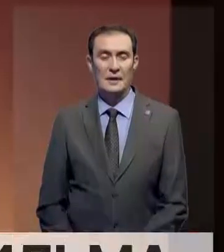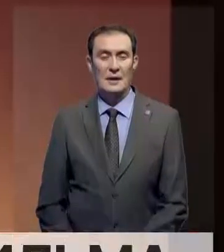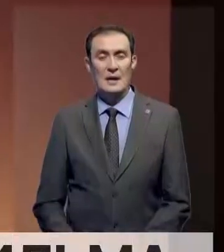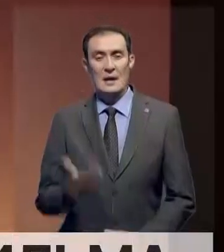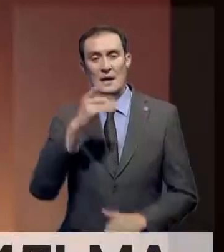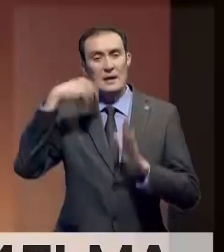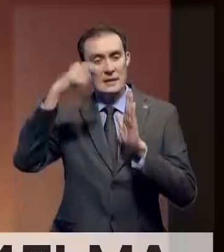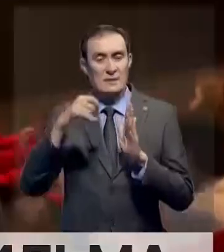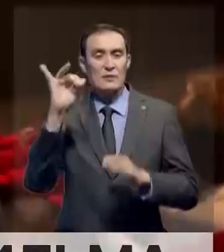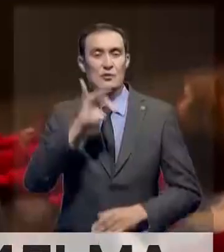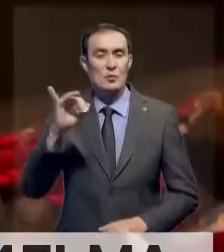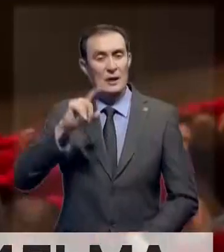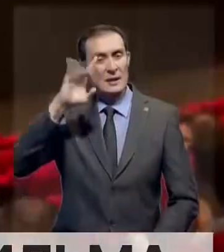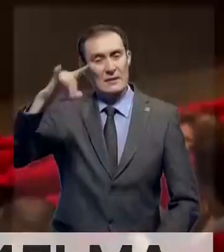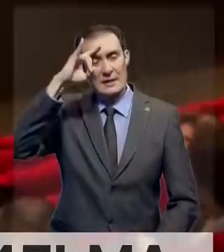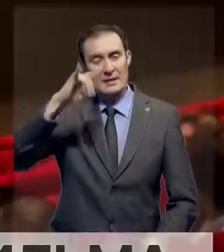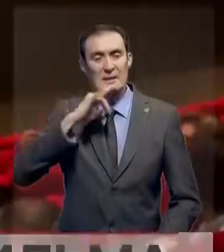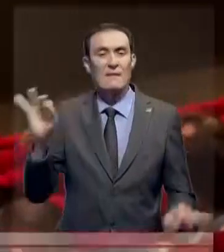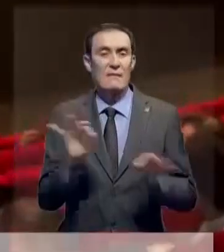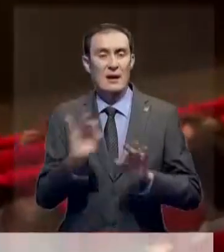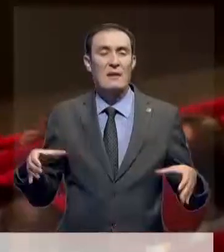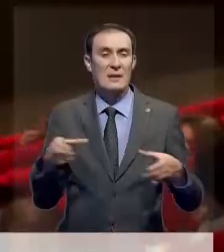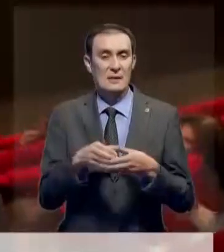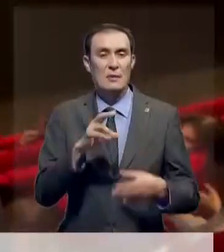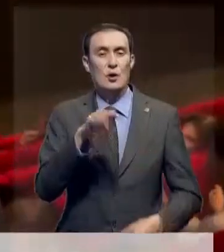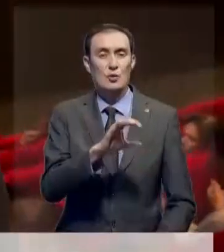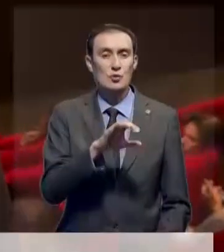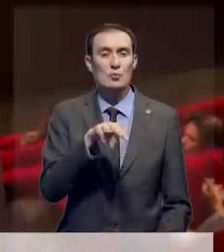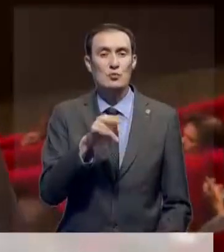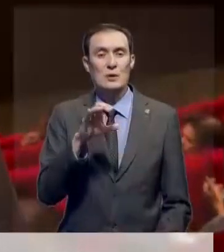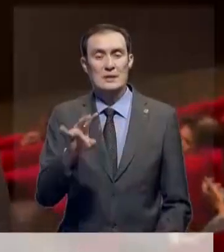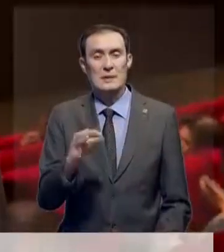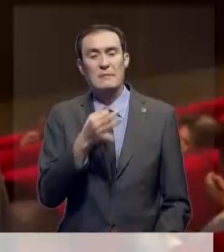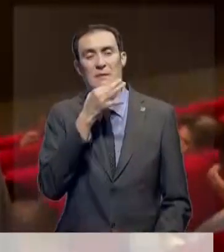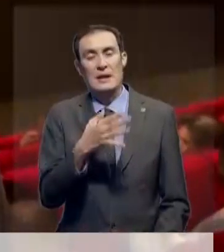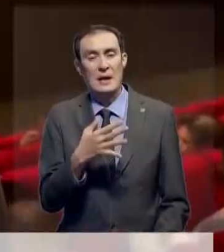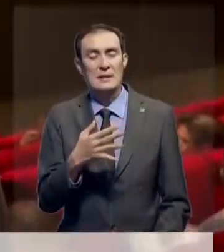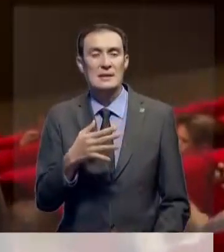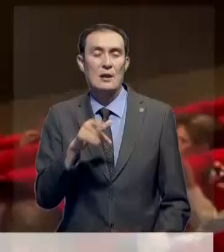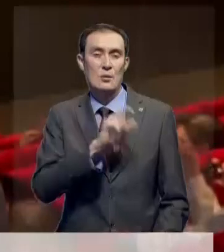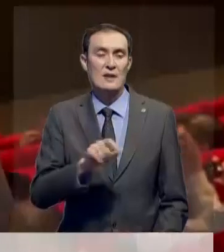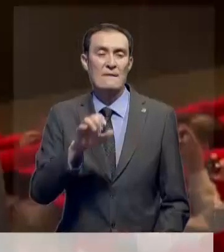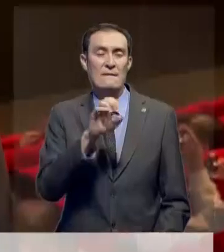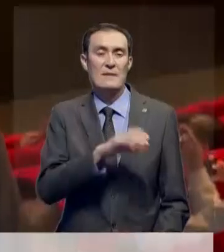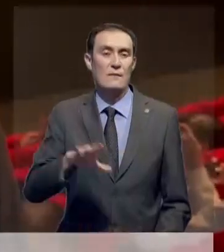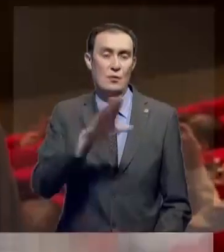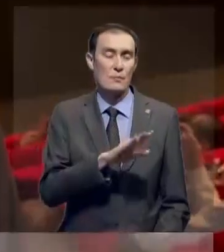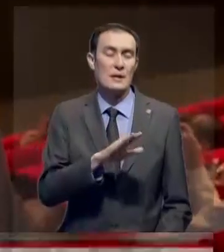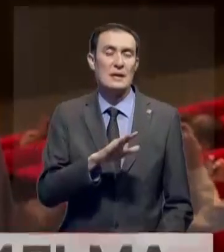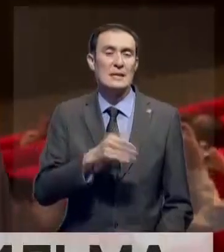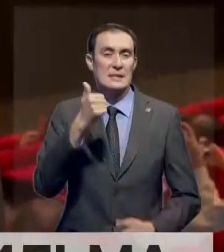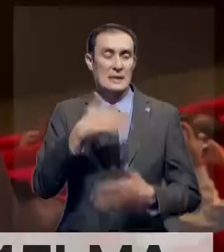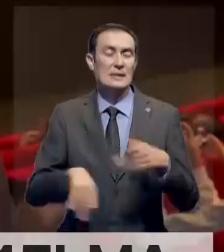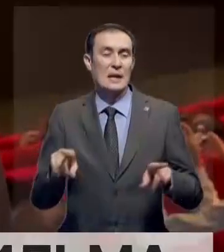Экранизированная история легендарного казахского вокально-инструментального ансамбля «Дос Мукасан» привлекает бельгийцев и гостей европейской